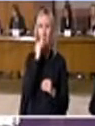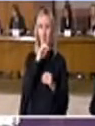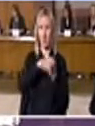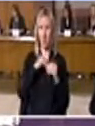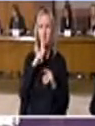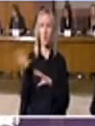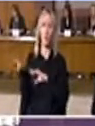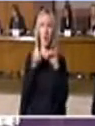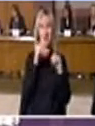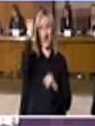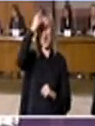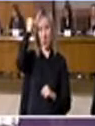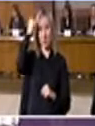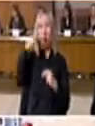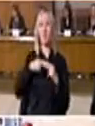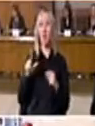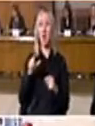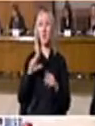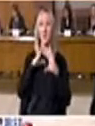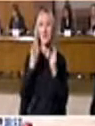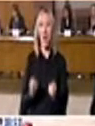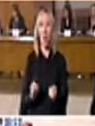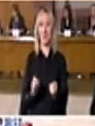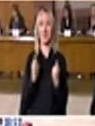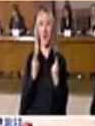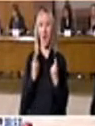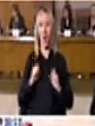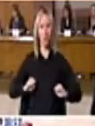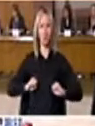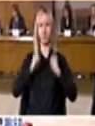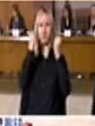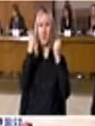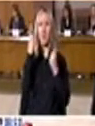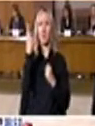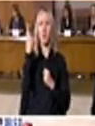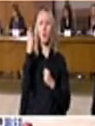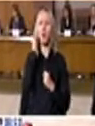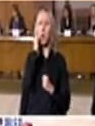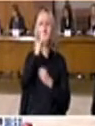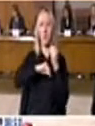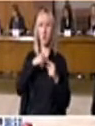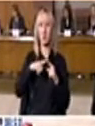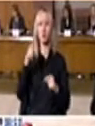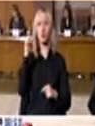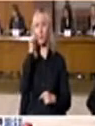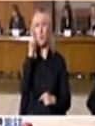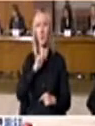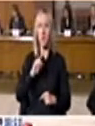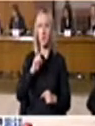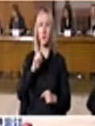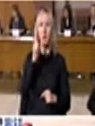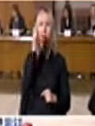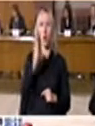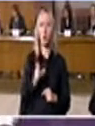sa Kosova, a u okolini Leskovca celo selo bojkotuje jednu romsku porodicu jer su otac i majka osobe